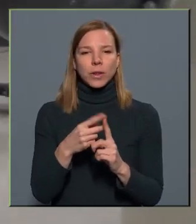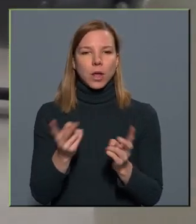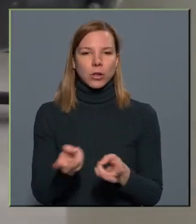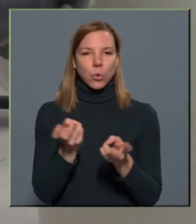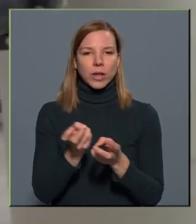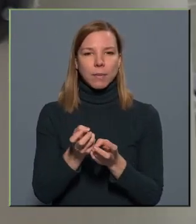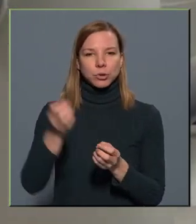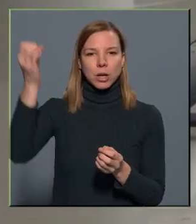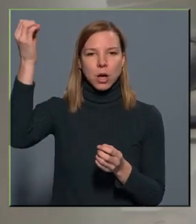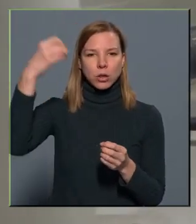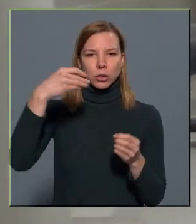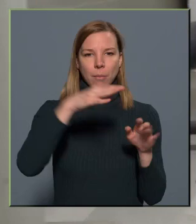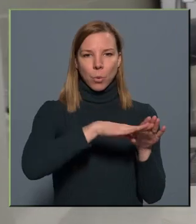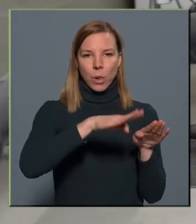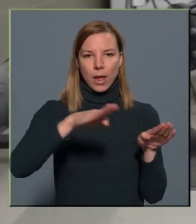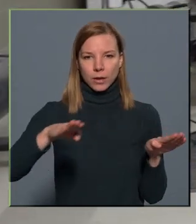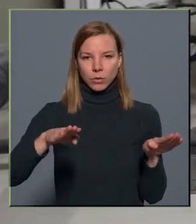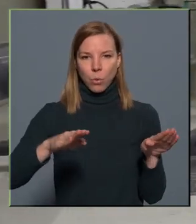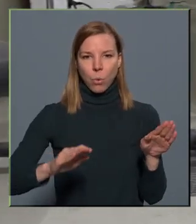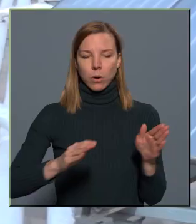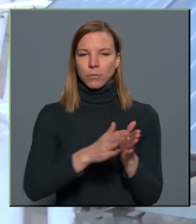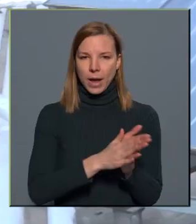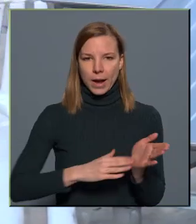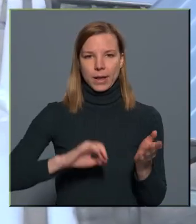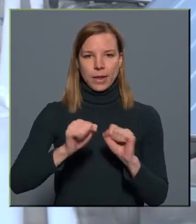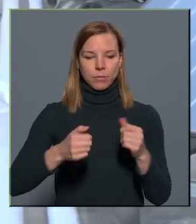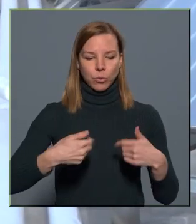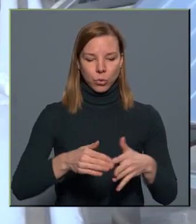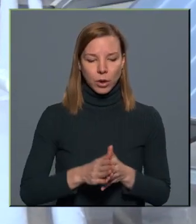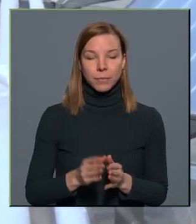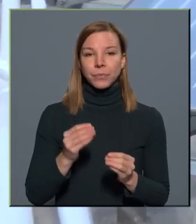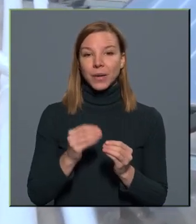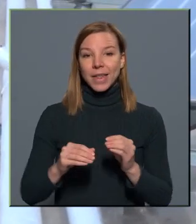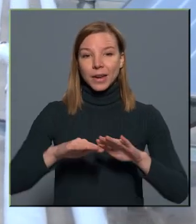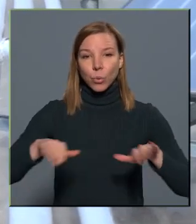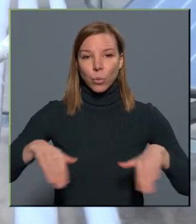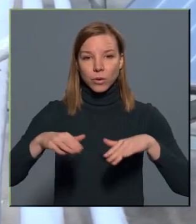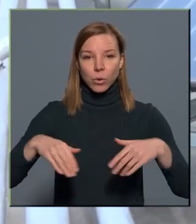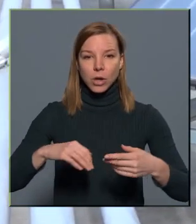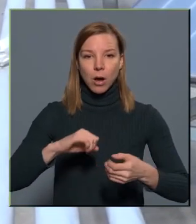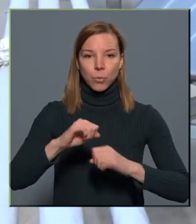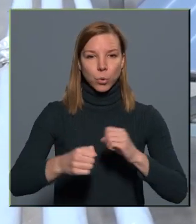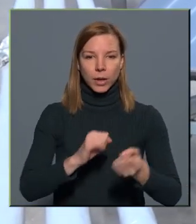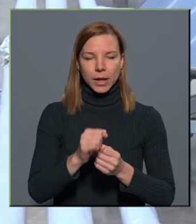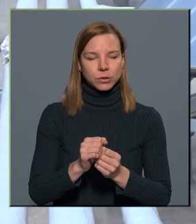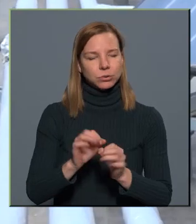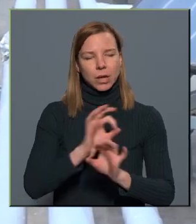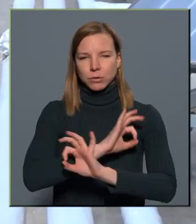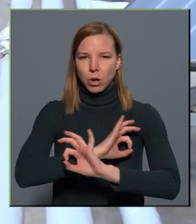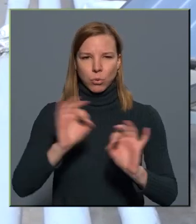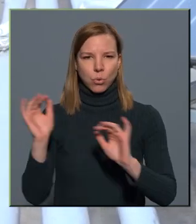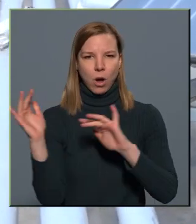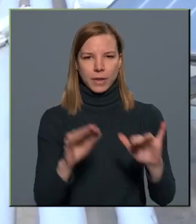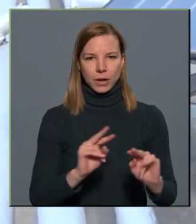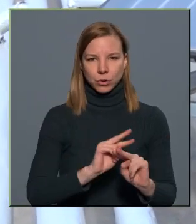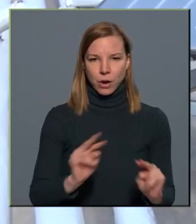23-as év első negyedévében megtörtént, azért az uszoda üzemeltetésére ez nagyon-nagyon jó és hatékony hatással van, és a többi telephelyen